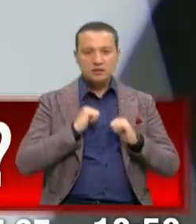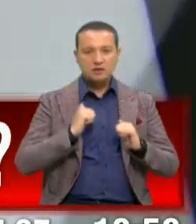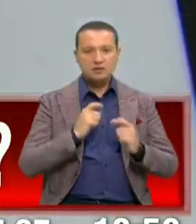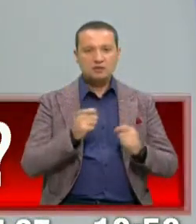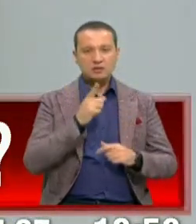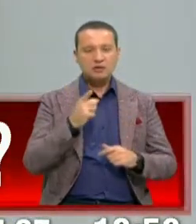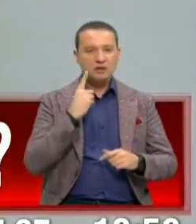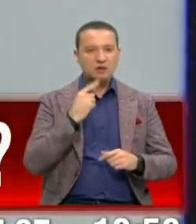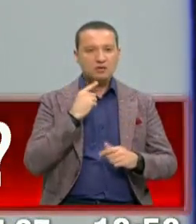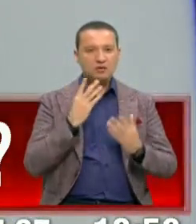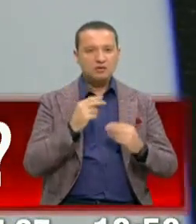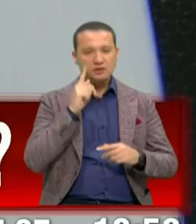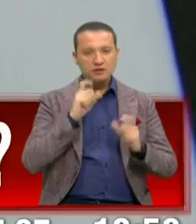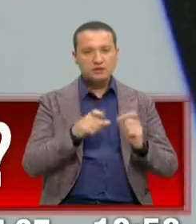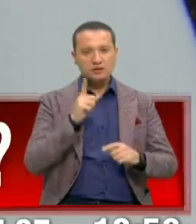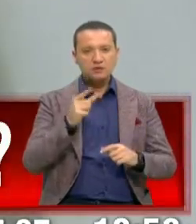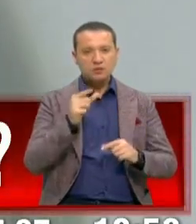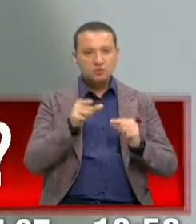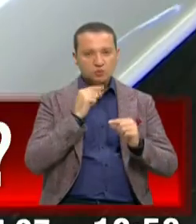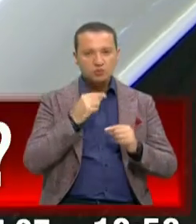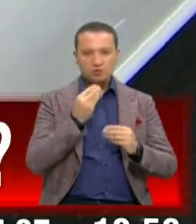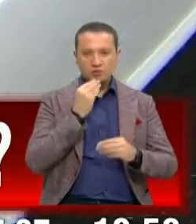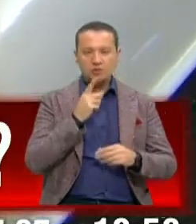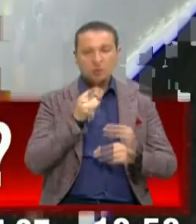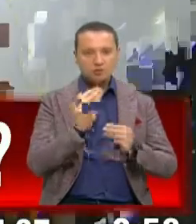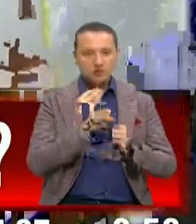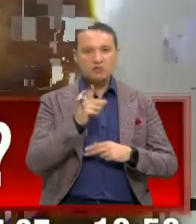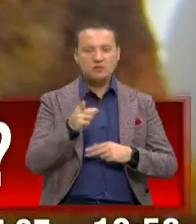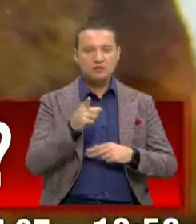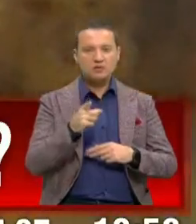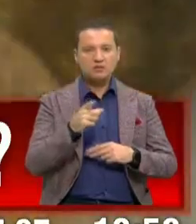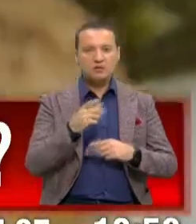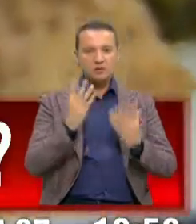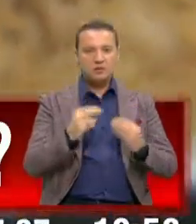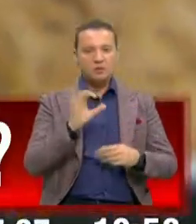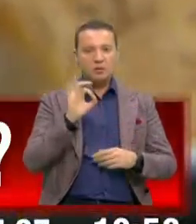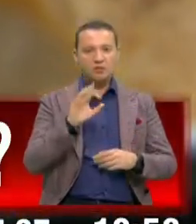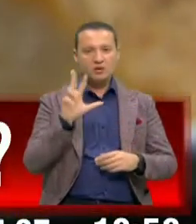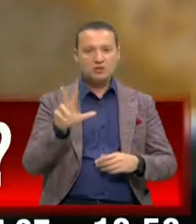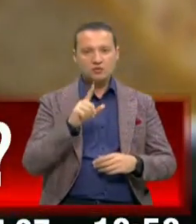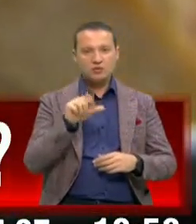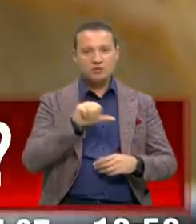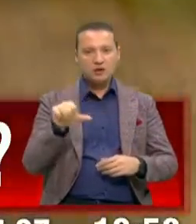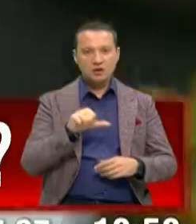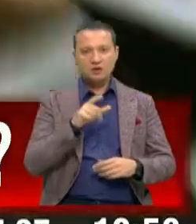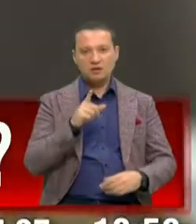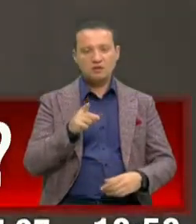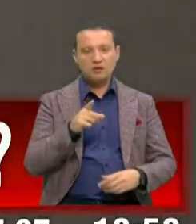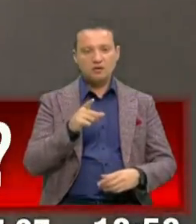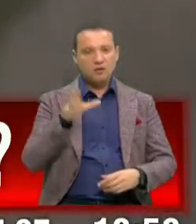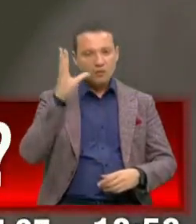belki Hani tatlı ihtiyacı olan kişilerde kuru üzüm iyi bir destekleyecek Balıklar da yoğunlukta bulunan Omega 3 yağ asitleri